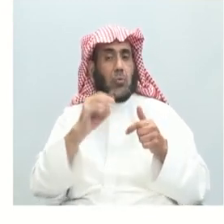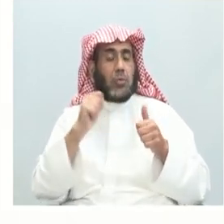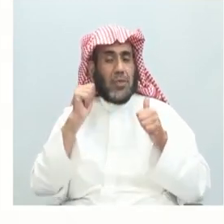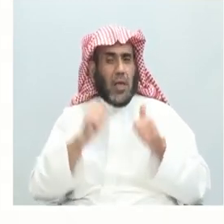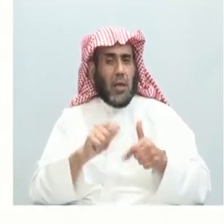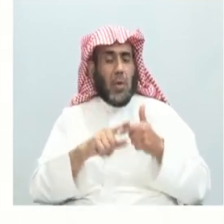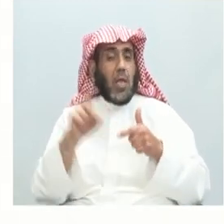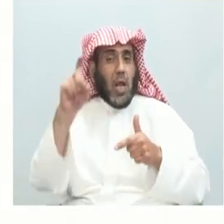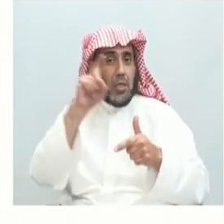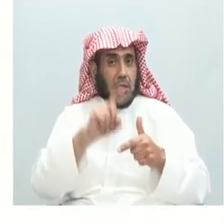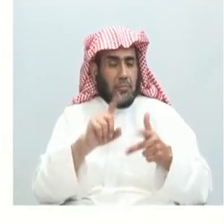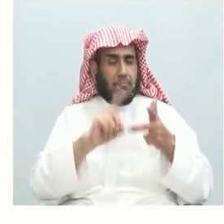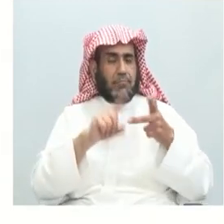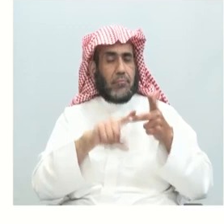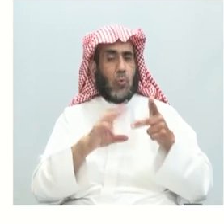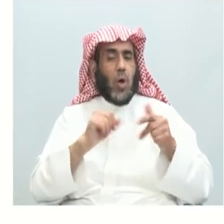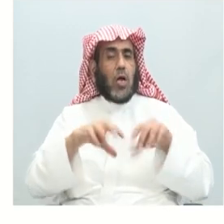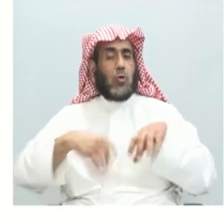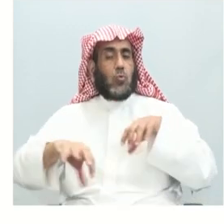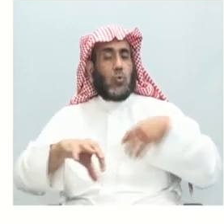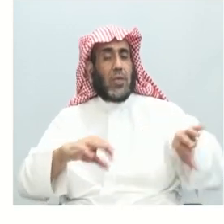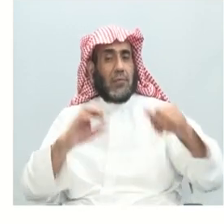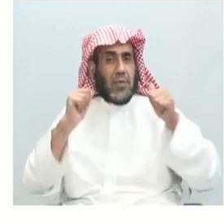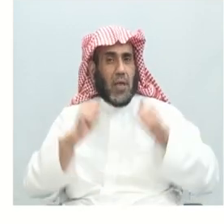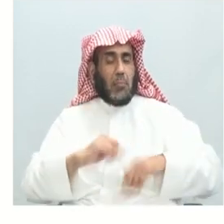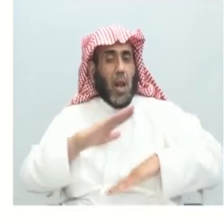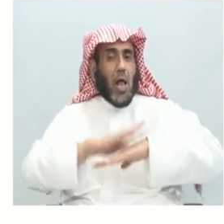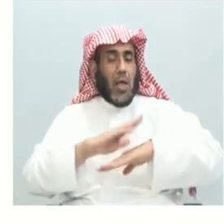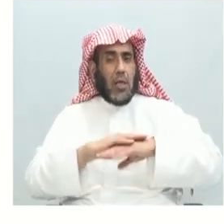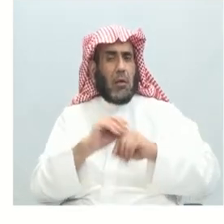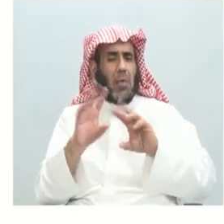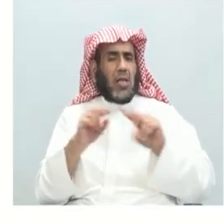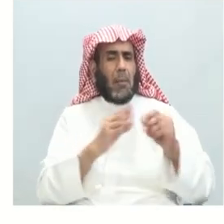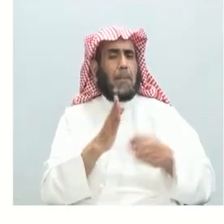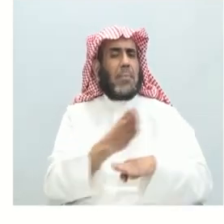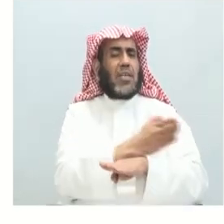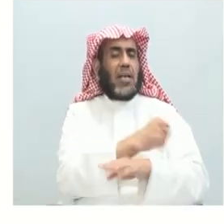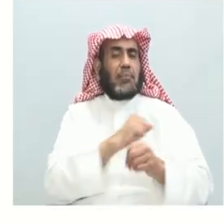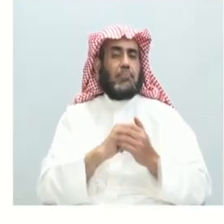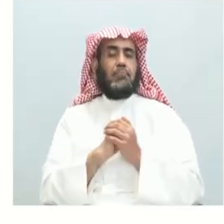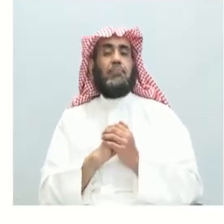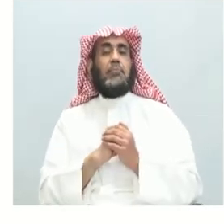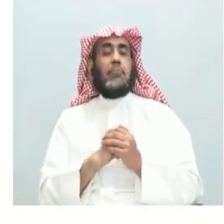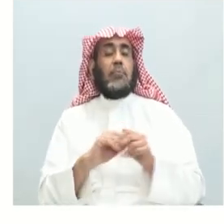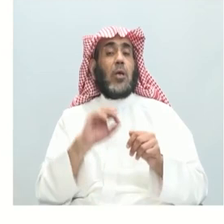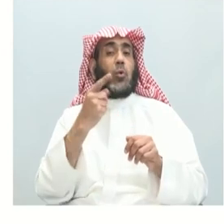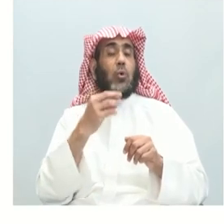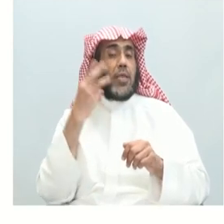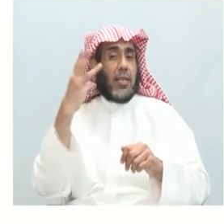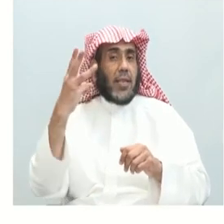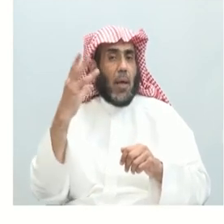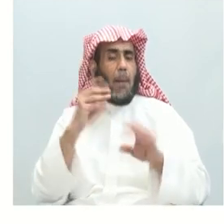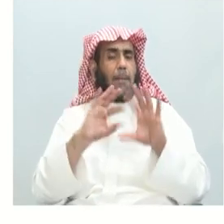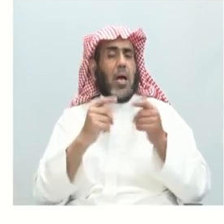الطالب عن الاسئله وان يصنف الطالب الاداب حسب مجالها الوحده الثالثه